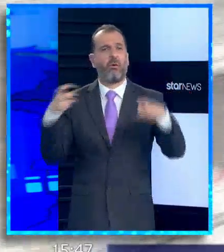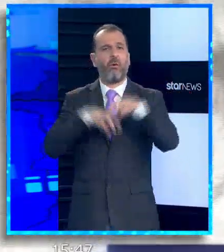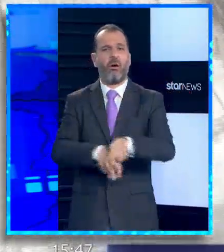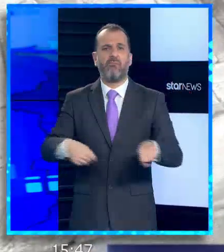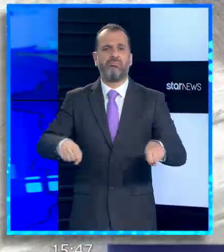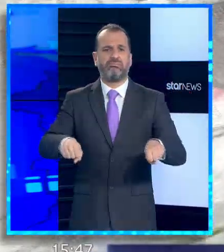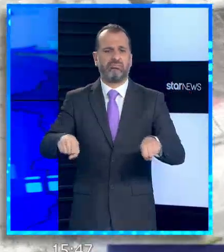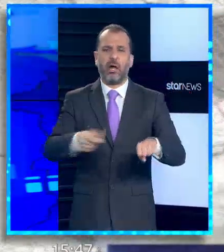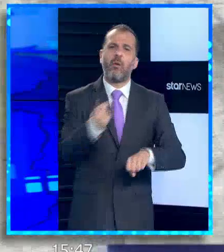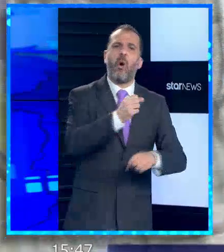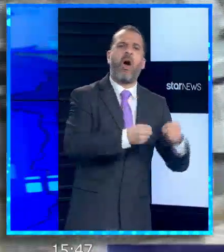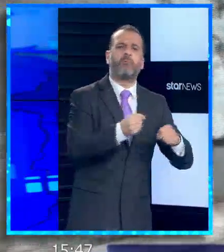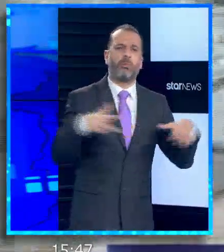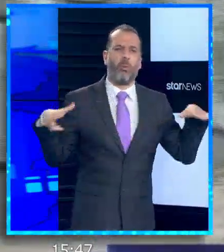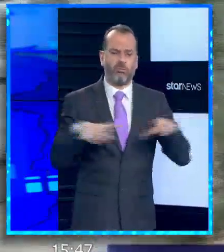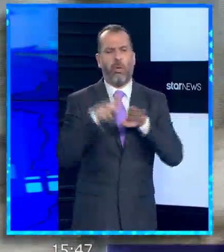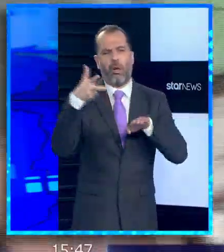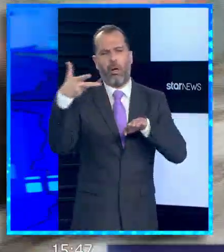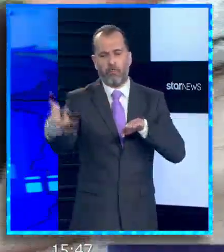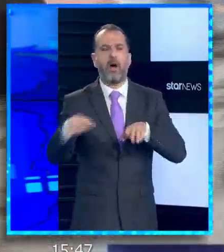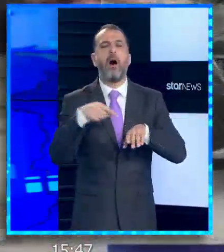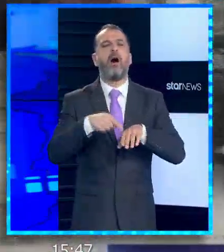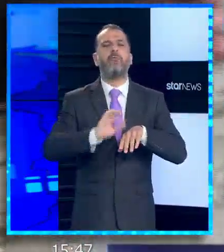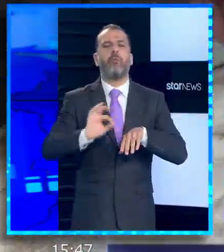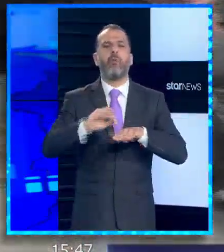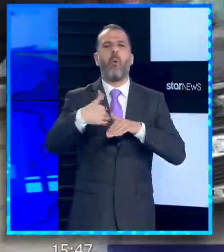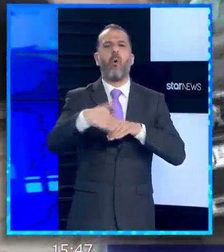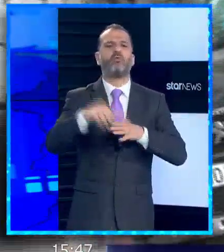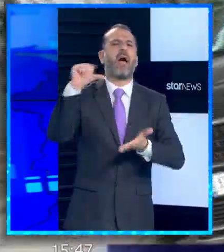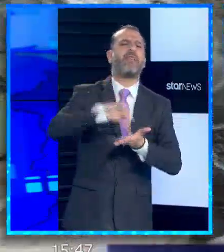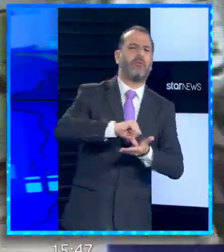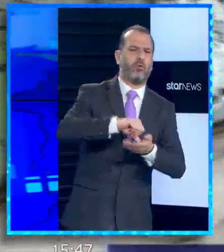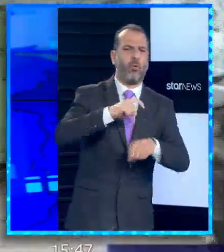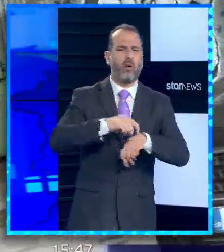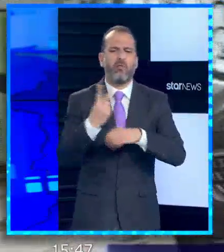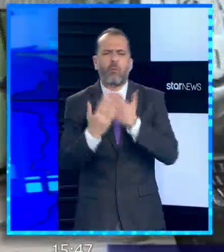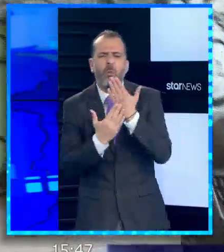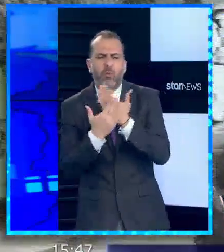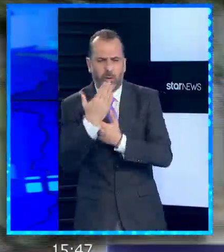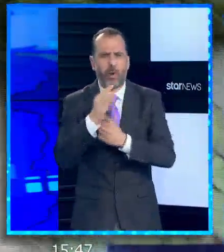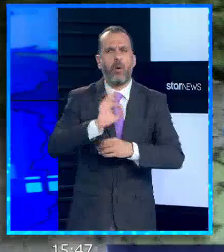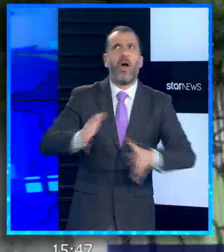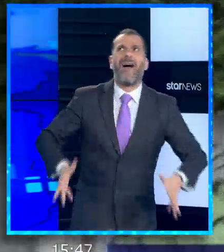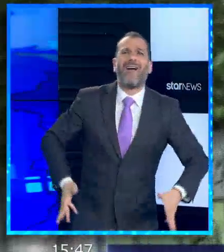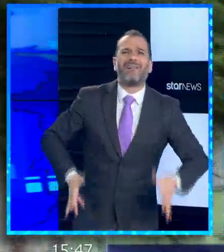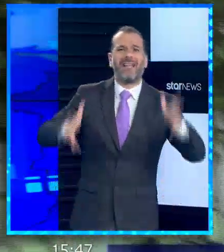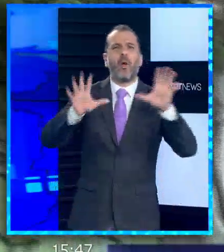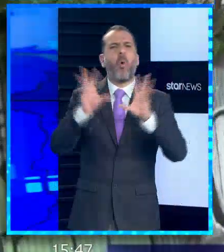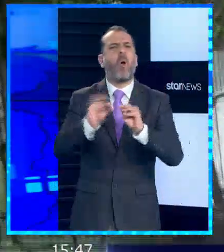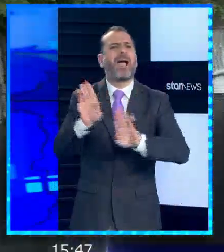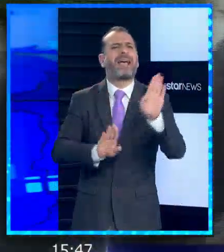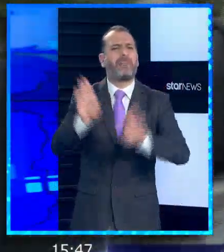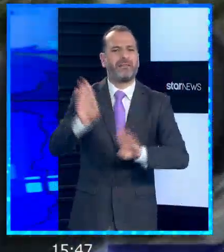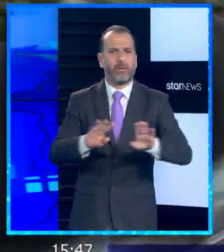που συγκρούστηκε με αυτοκίνητο στη Λεωφόρο Αθηνών. Το δυστύχημα έγινε λίγο μετά τις 2 τα ξημερώματα, κοντά στο κτίριο του χρηματιστηρίου. Ήταν